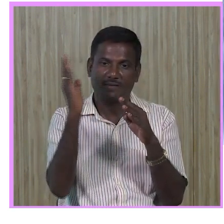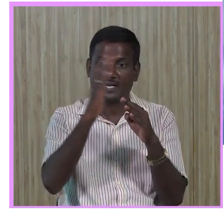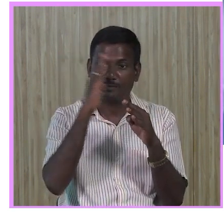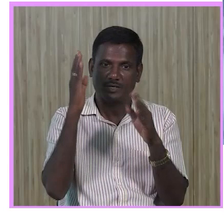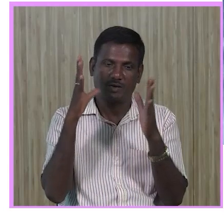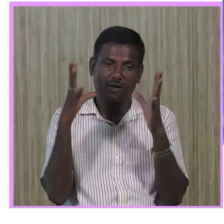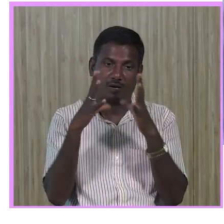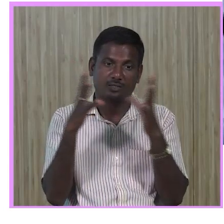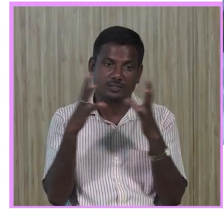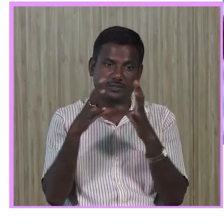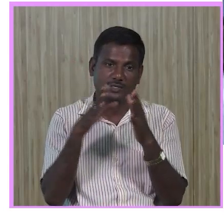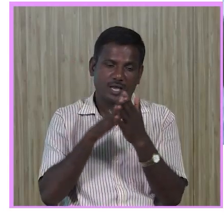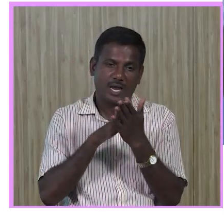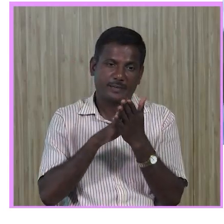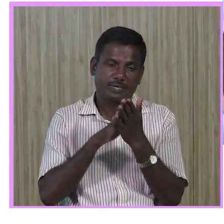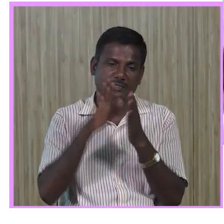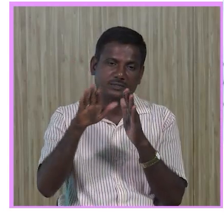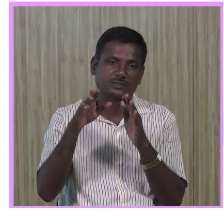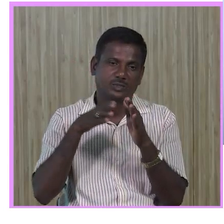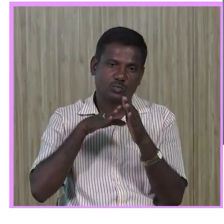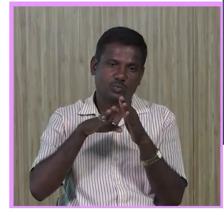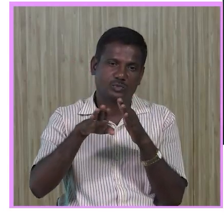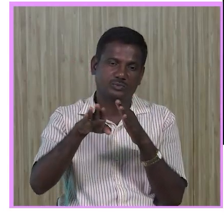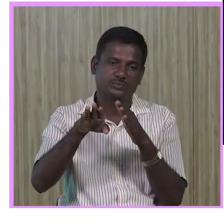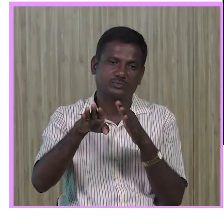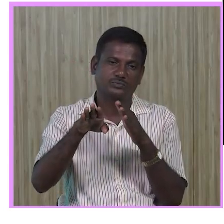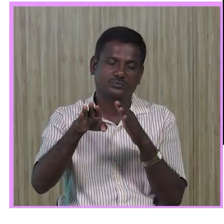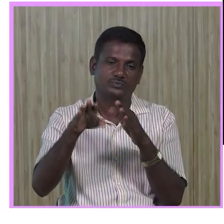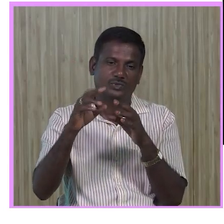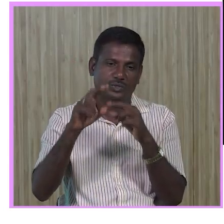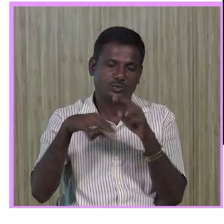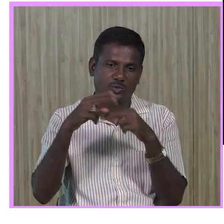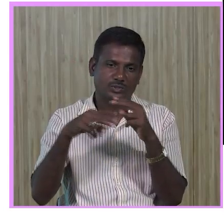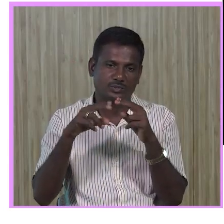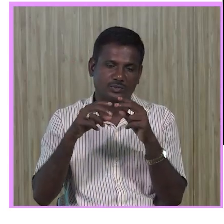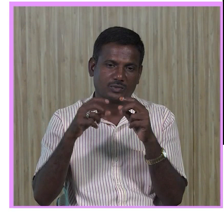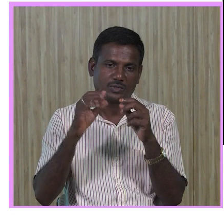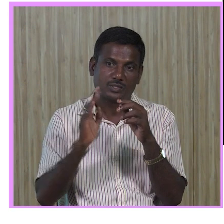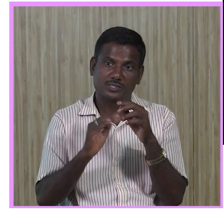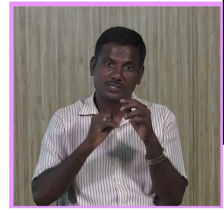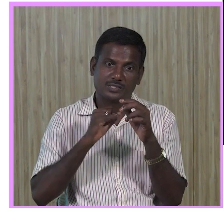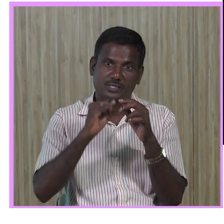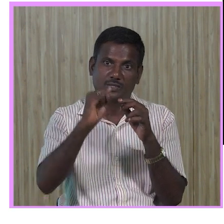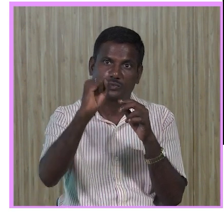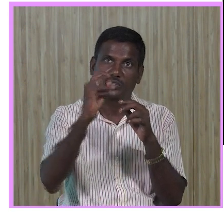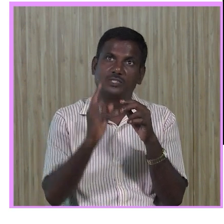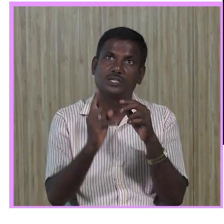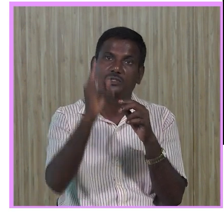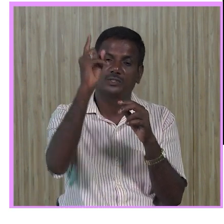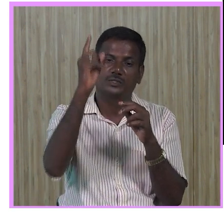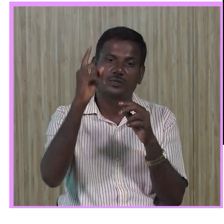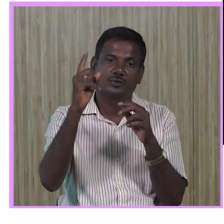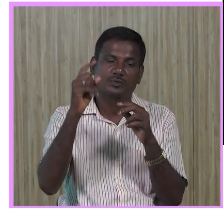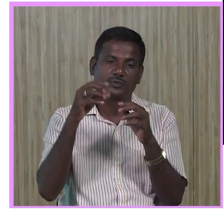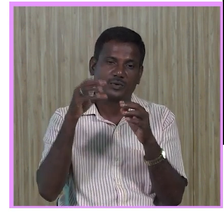வளிமண்டலத்தின் அடர்த்தியான அடிப்பகுதியை ஊடுருவி செல்ல தொடக்கத்தில் ராக்கெட் செங்குத்தாக செலுத்தப்பட்டு